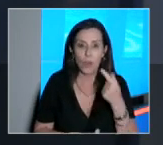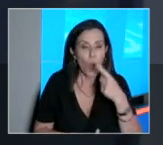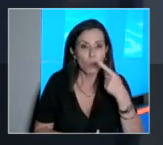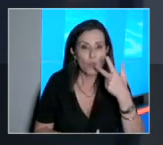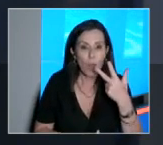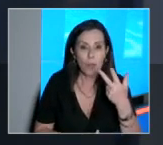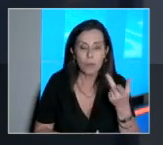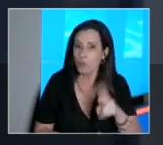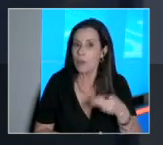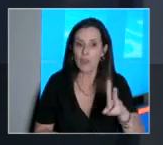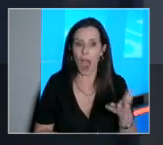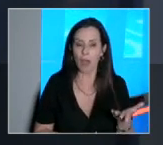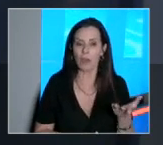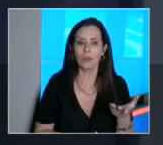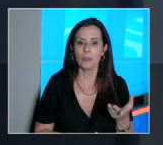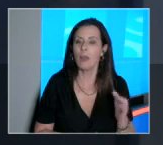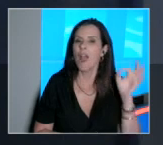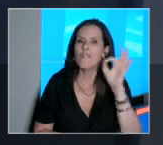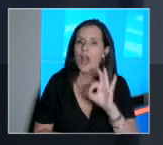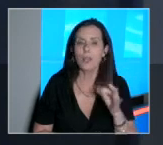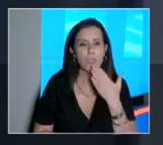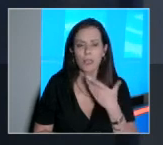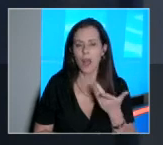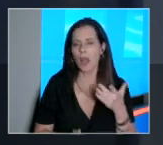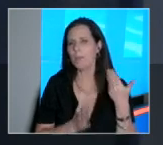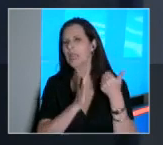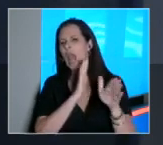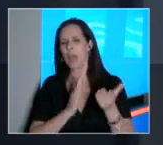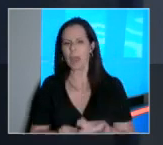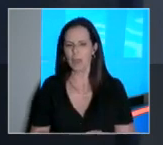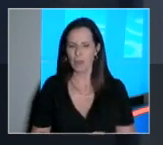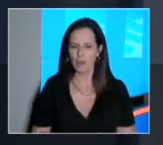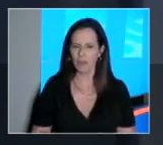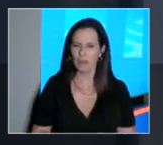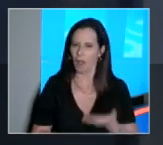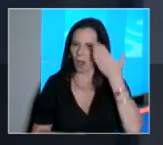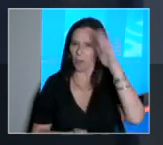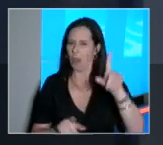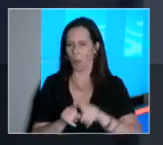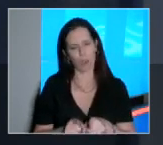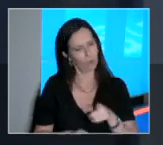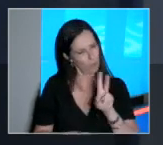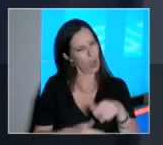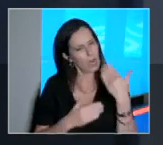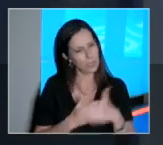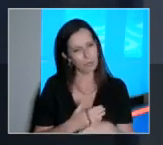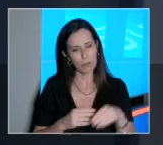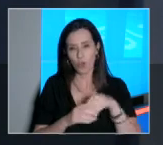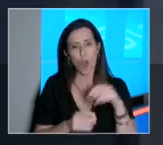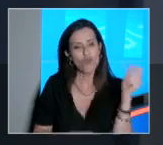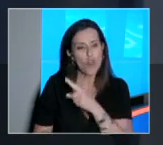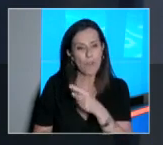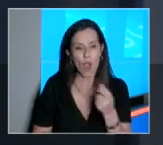יומיים, שלוש, מישהו הולך. ועדיין מדינת ישראל מתעלמת מזה. וזה אפשר לסיים את זה תוך